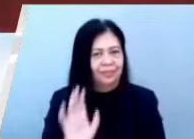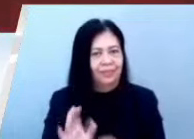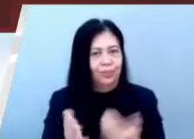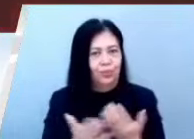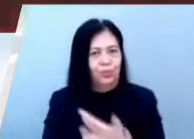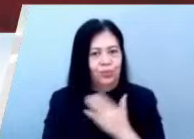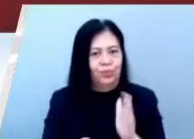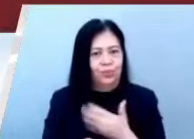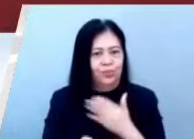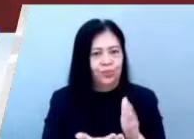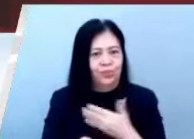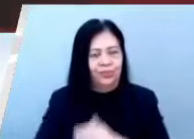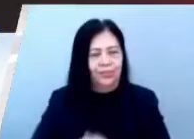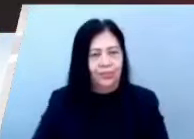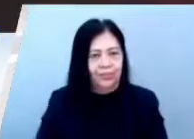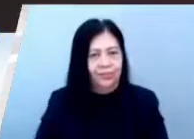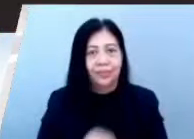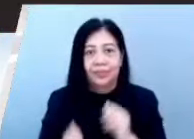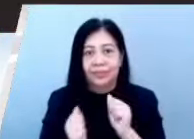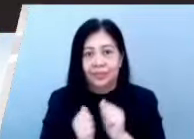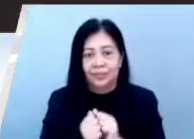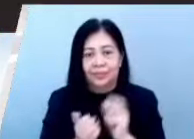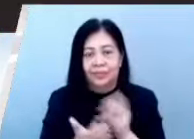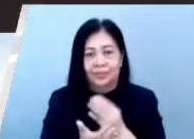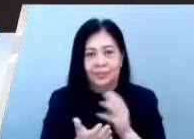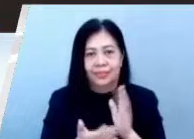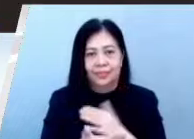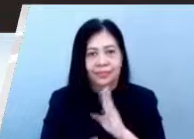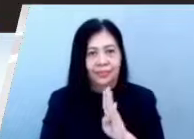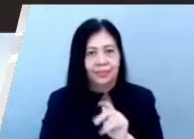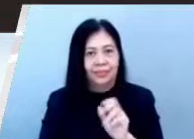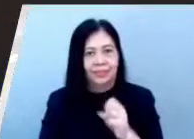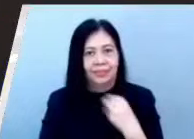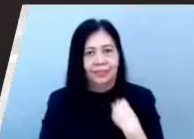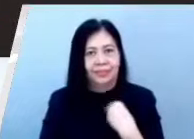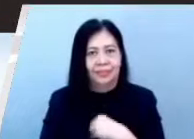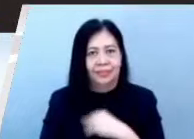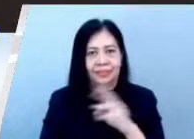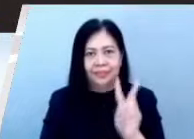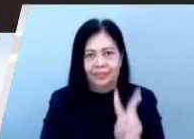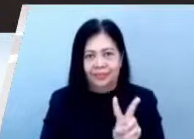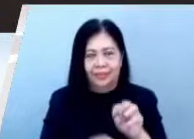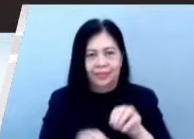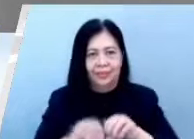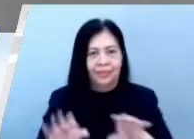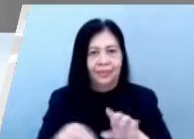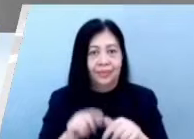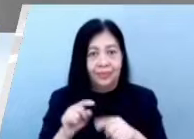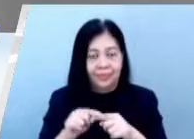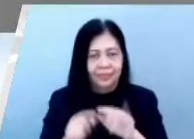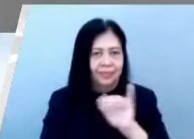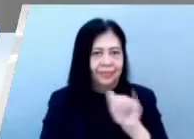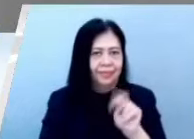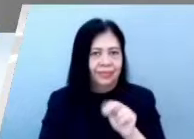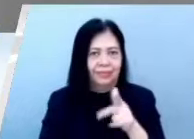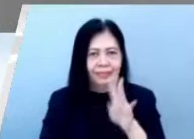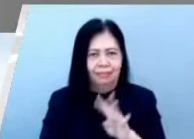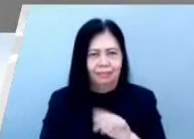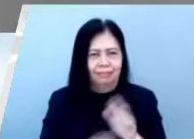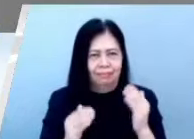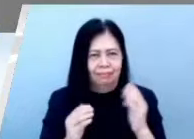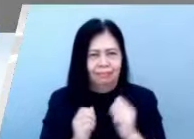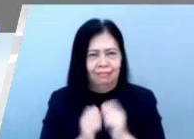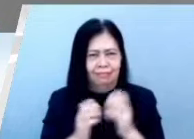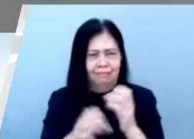Wins. Makakasama niya sa music video ang BTS member na si V. I-re-release yan sa January 24. Nako, sana makakuha ng ticket.